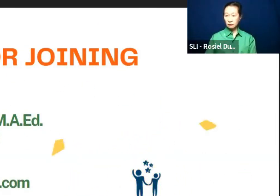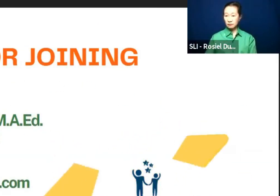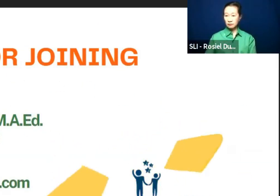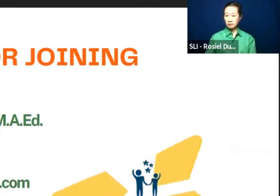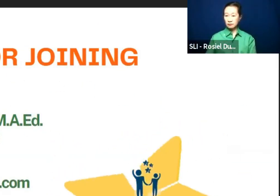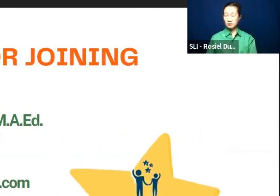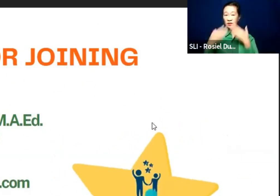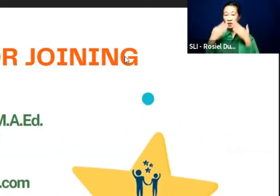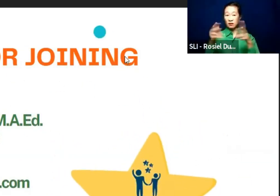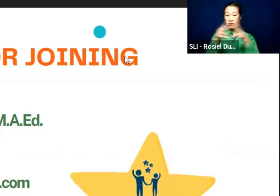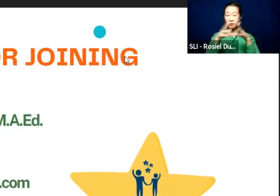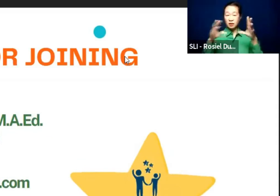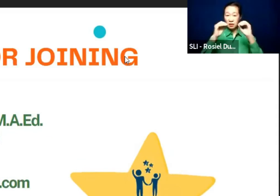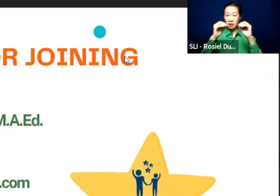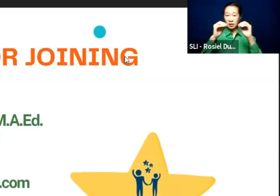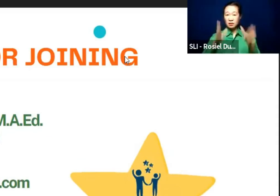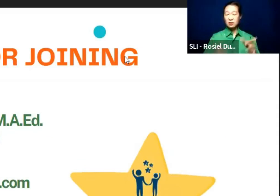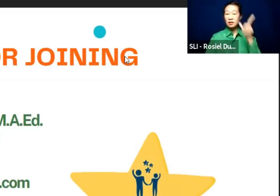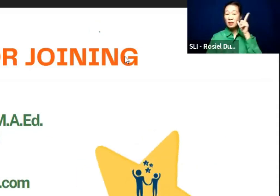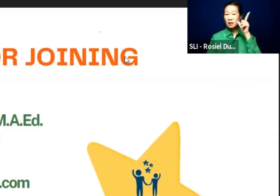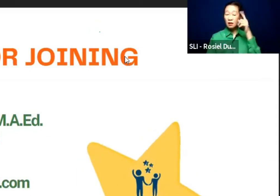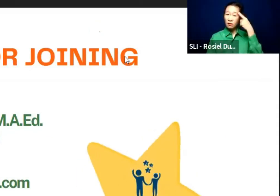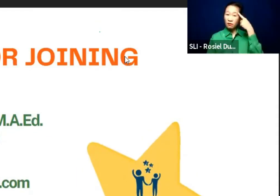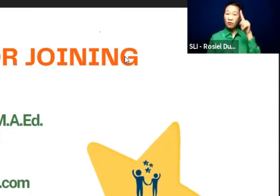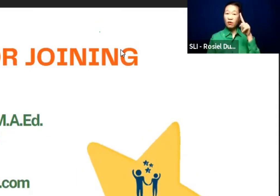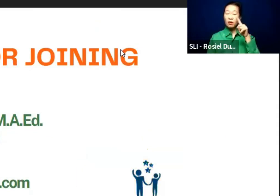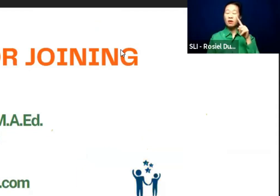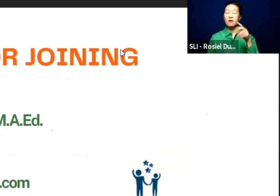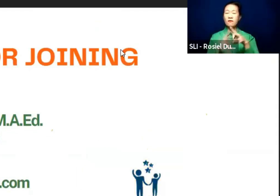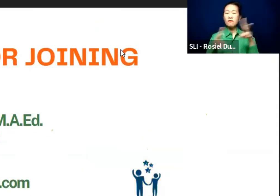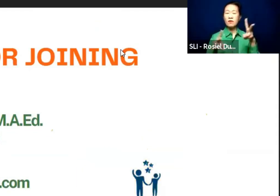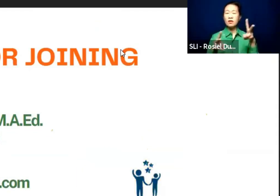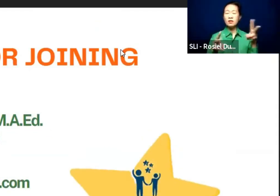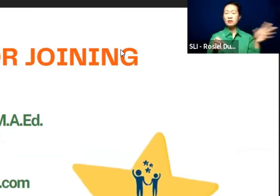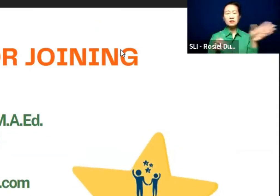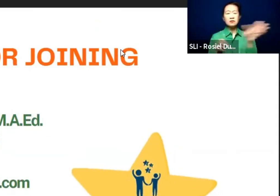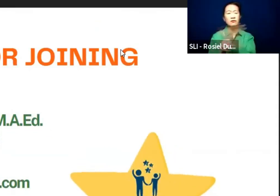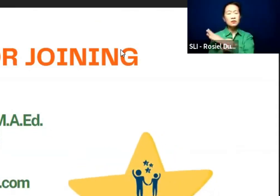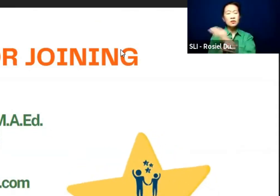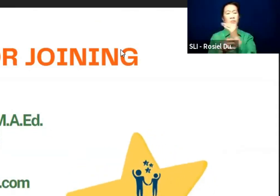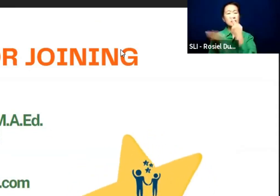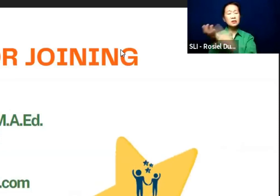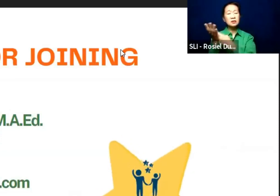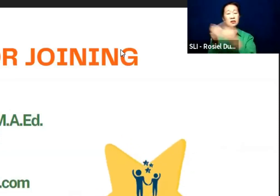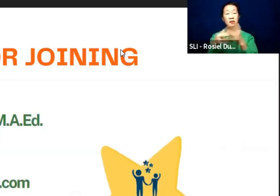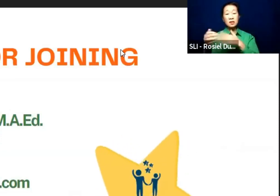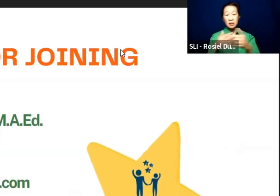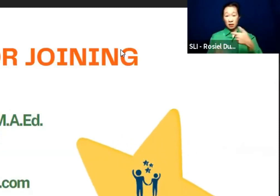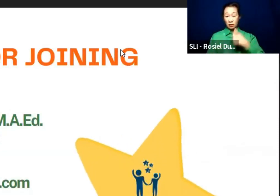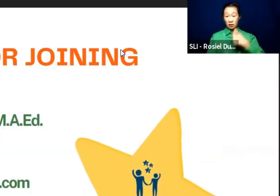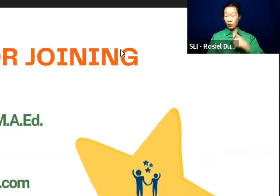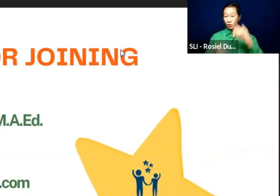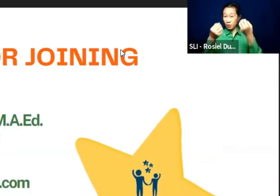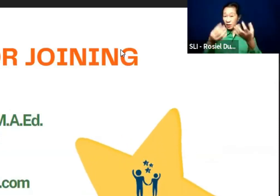Thank you very much, Teacher Landa, no, for a very comprehensive discussion. So kahit ako po, personally,